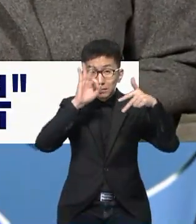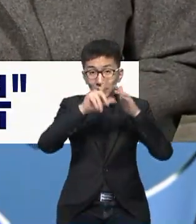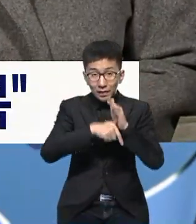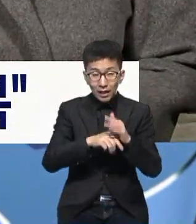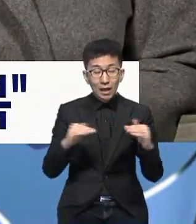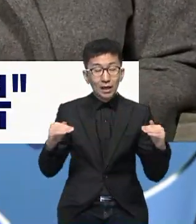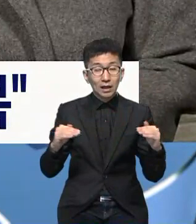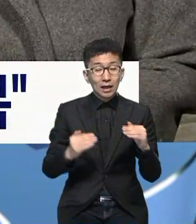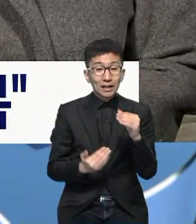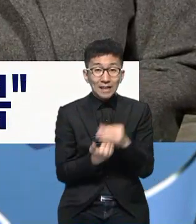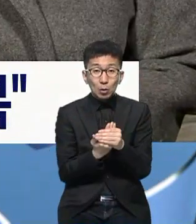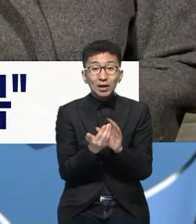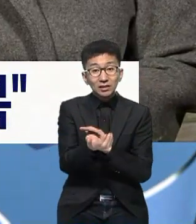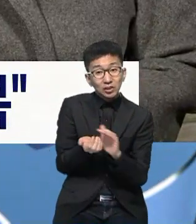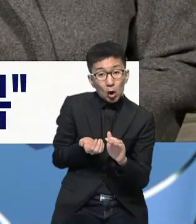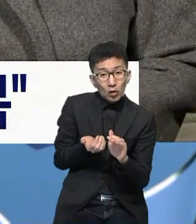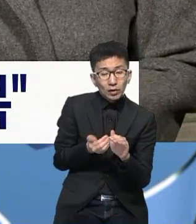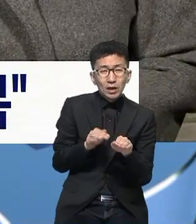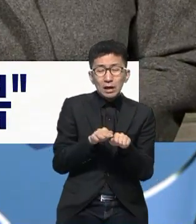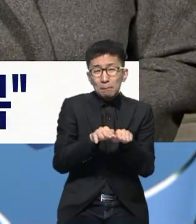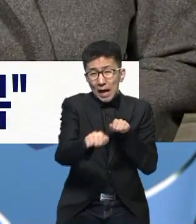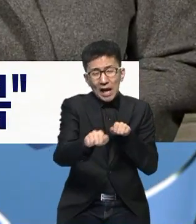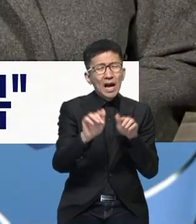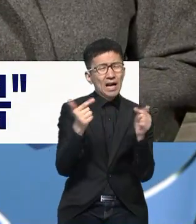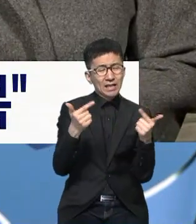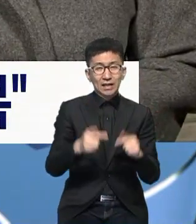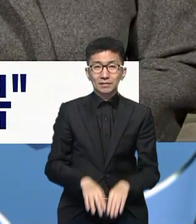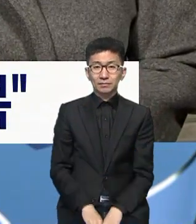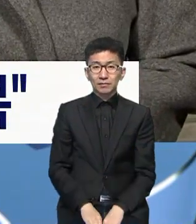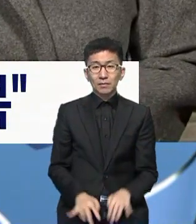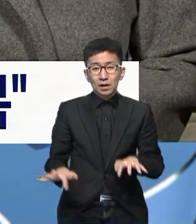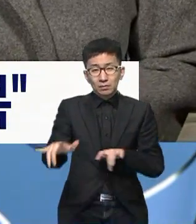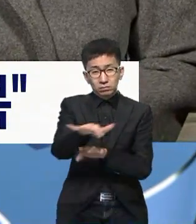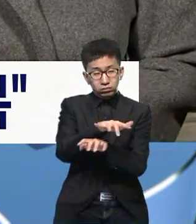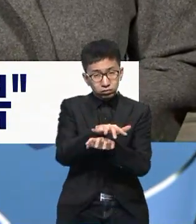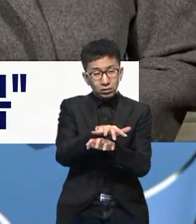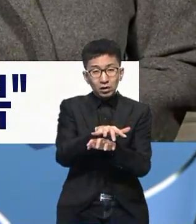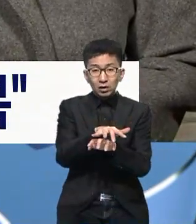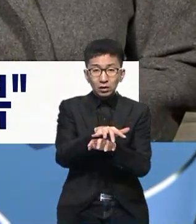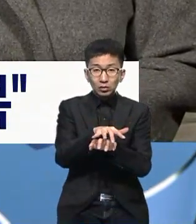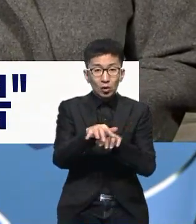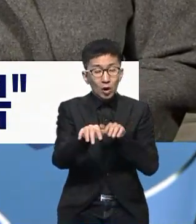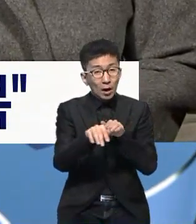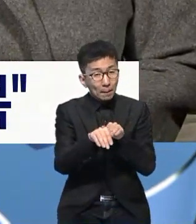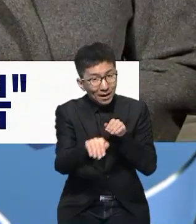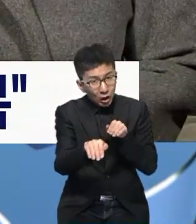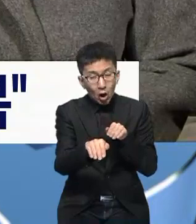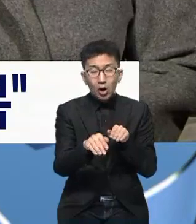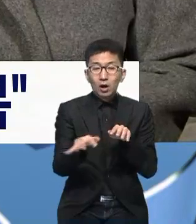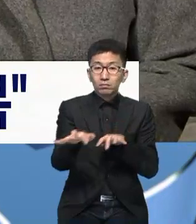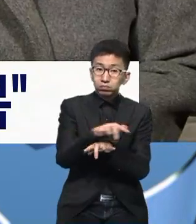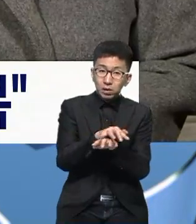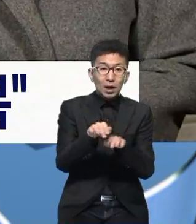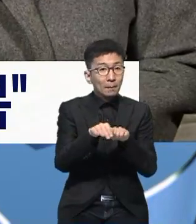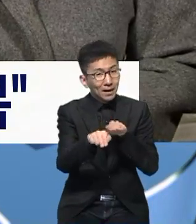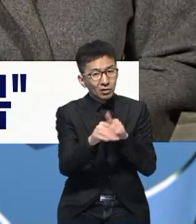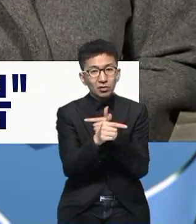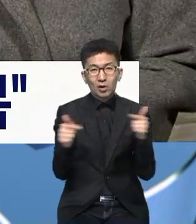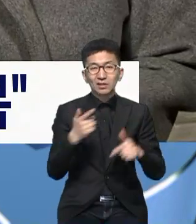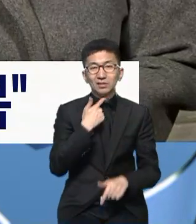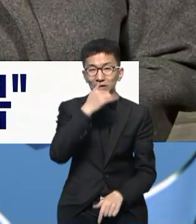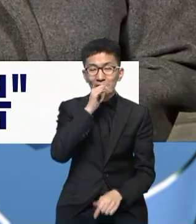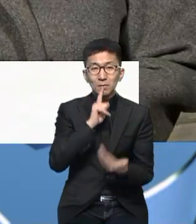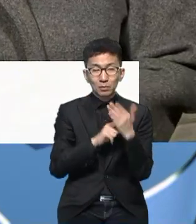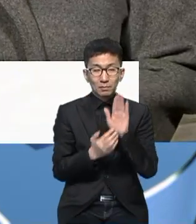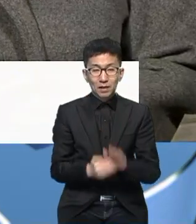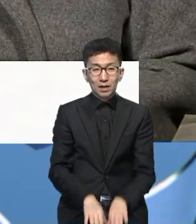전에 길이 계속 막혔었던 게 아니고 사람들이 오가다가 또 막히다가를 반복했던 상황이었다고 전했습니다.